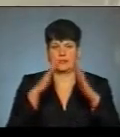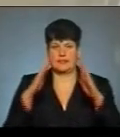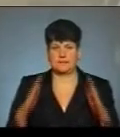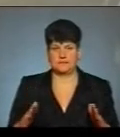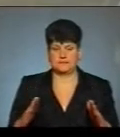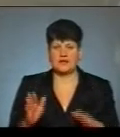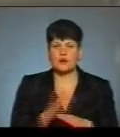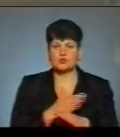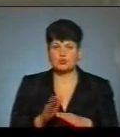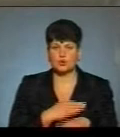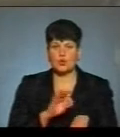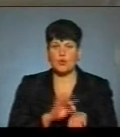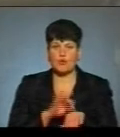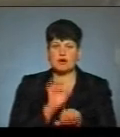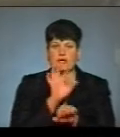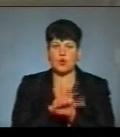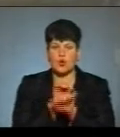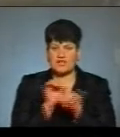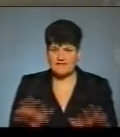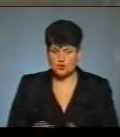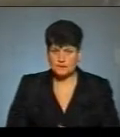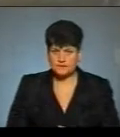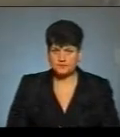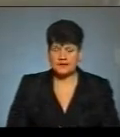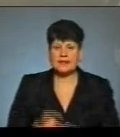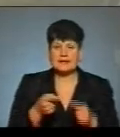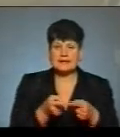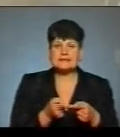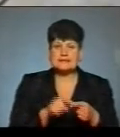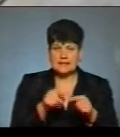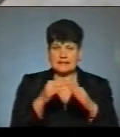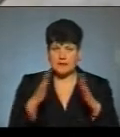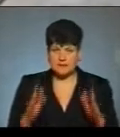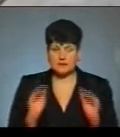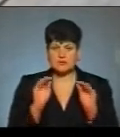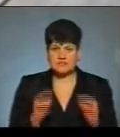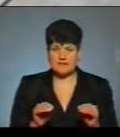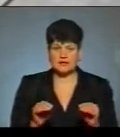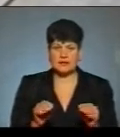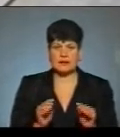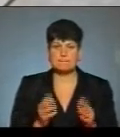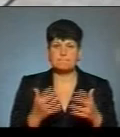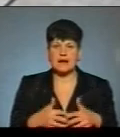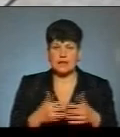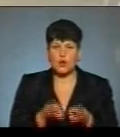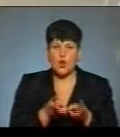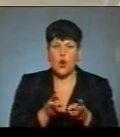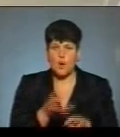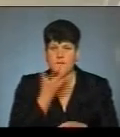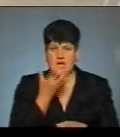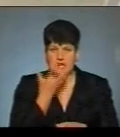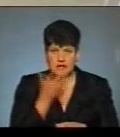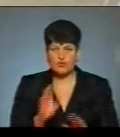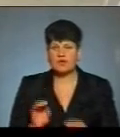коронавірус. Даний намет було обладнано приладом для обігріву і передано у